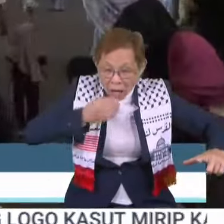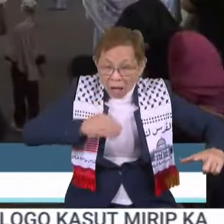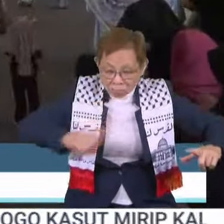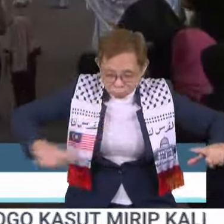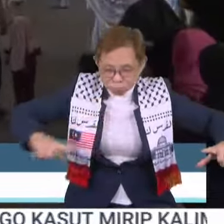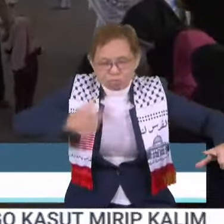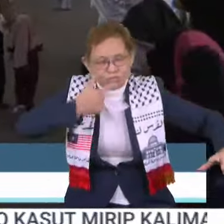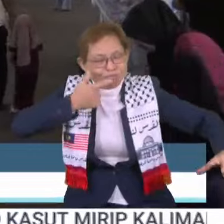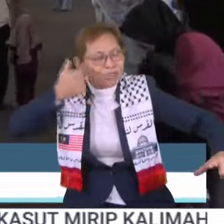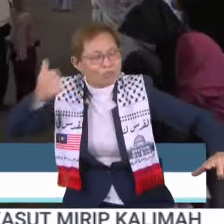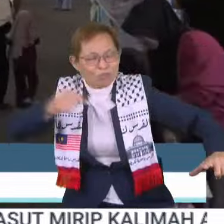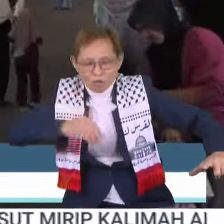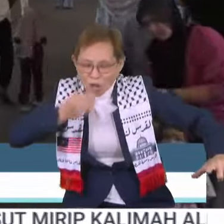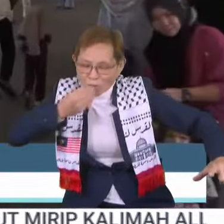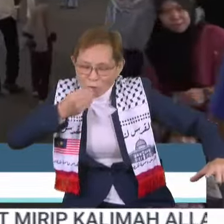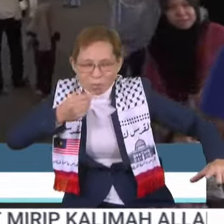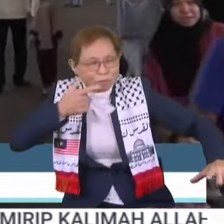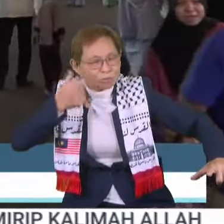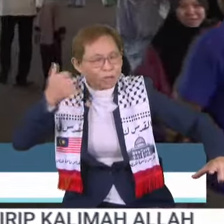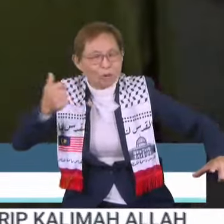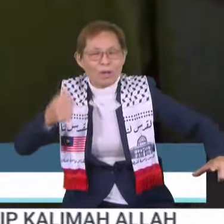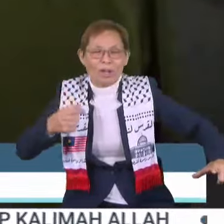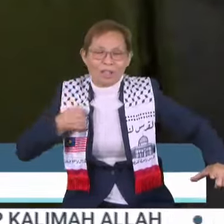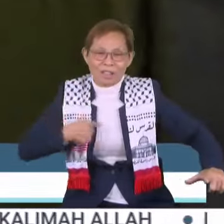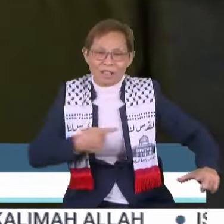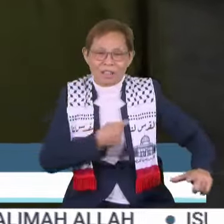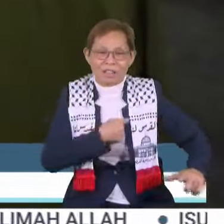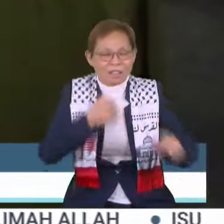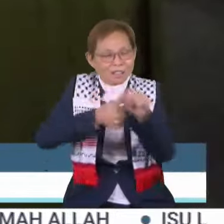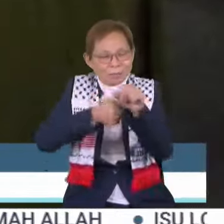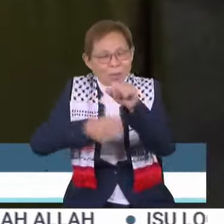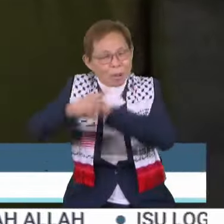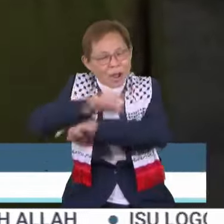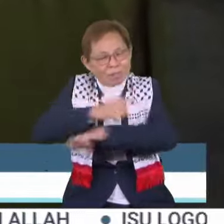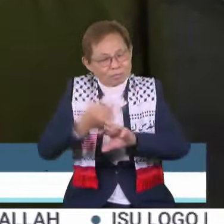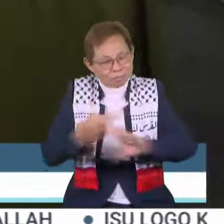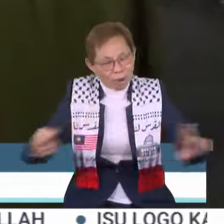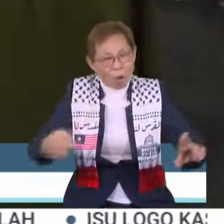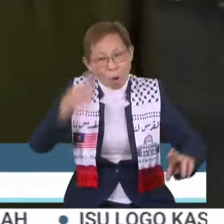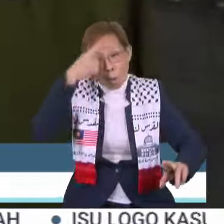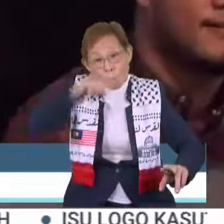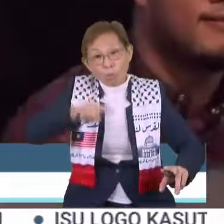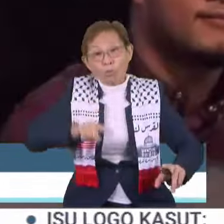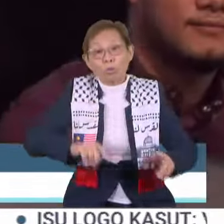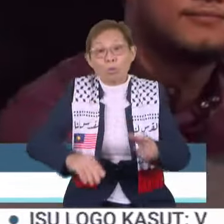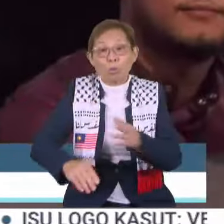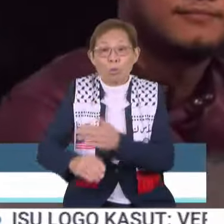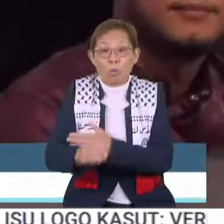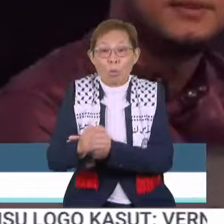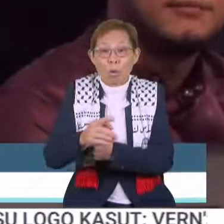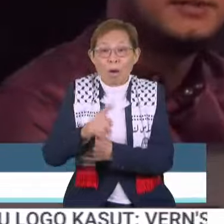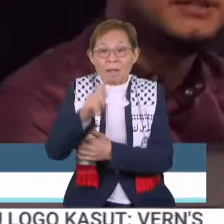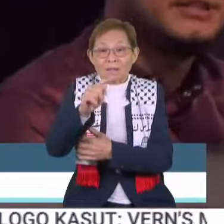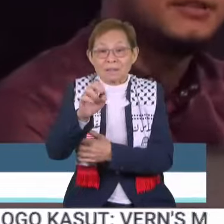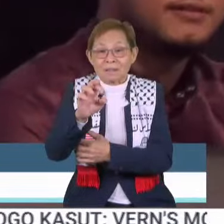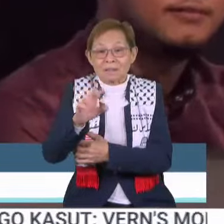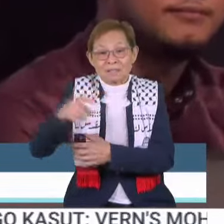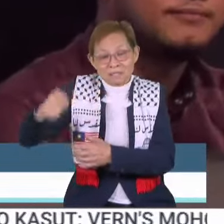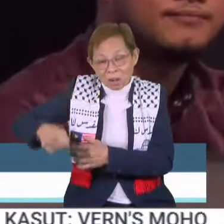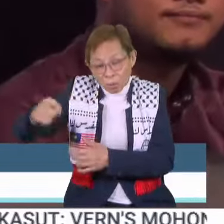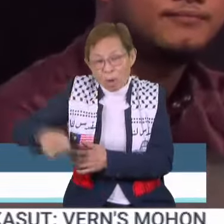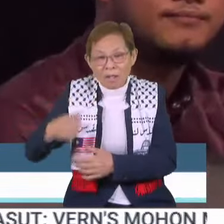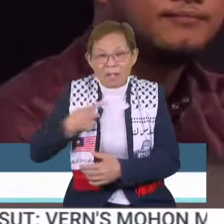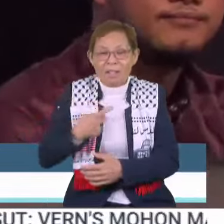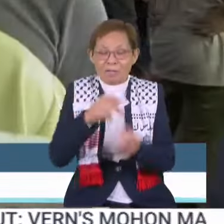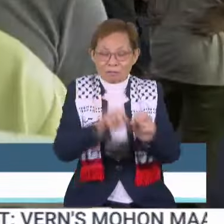memang cukup enak, cukup lazat supaya kita sediakan pada setiap hari. Dan untuk tarawih, kita menyediakan surau yang